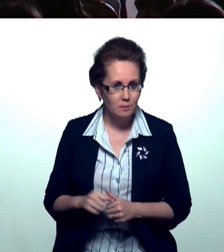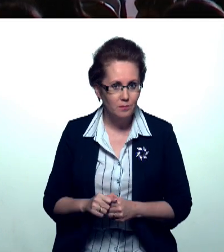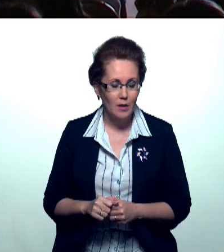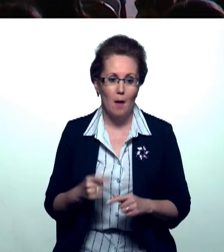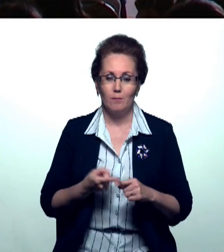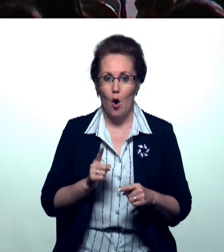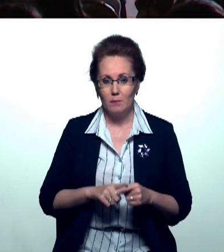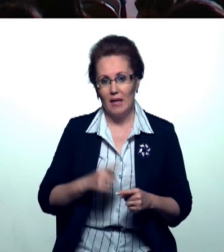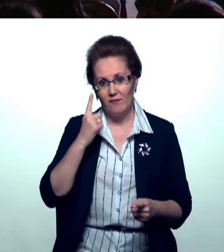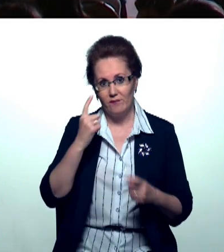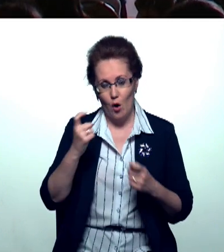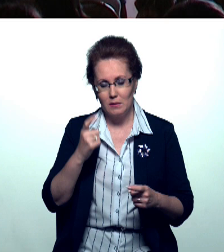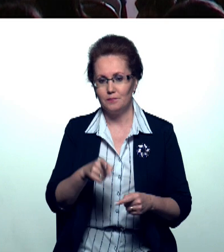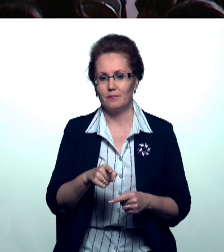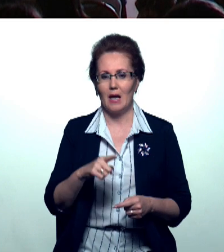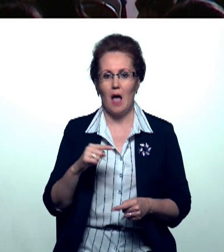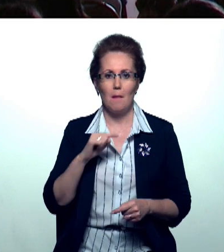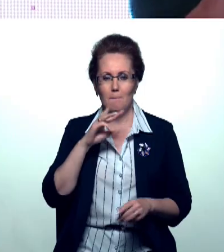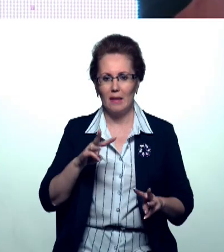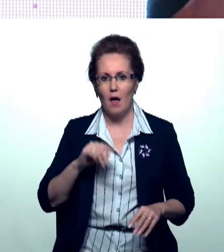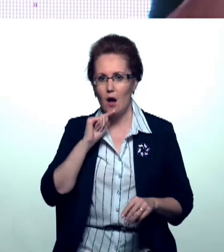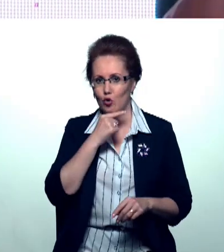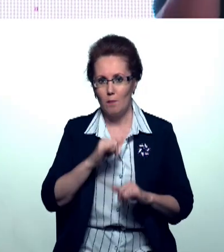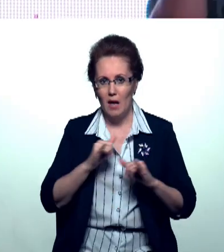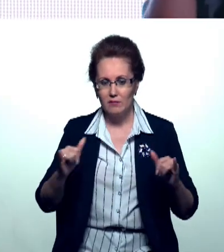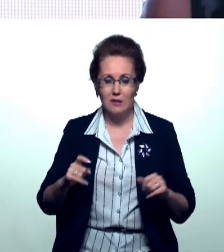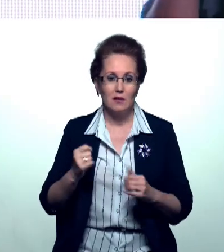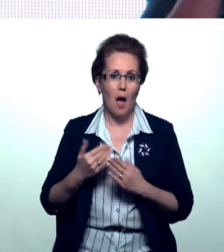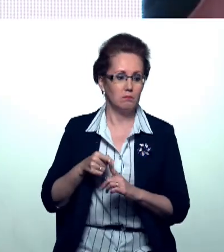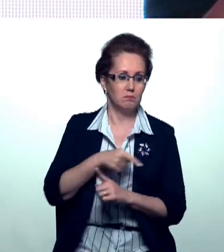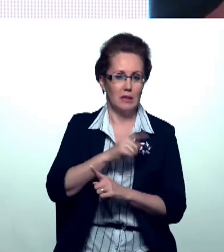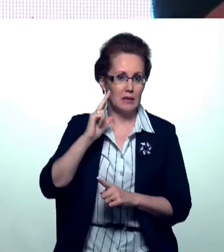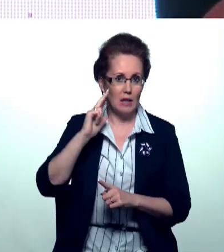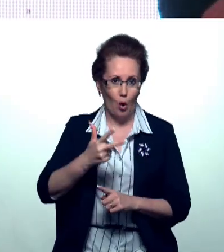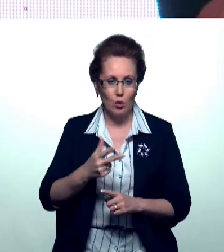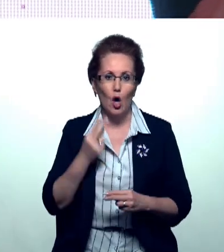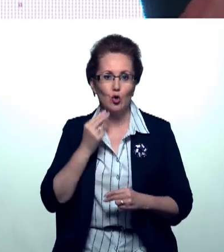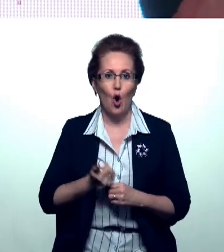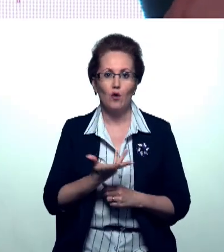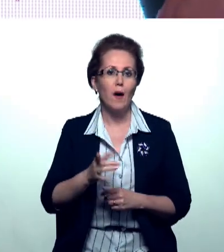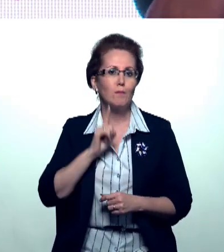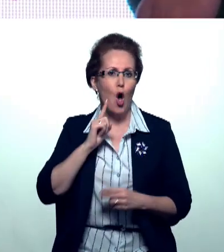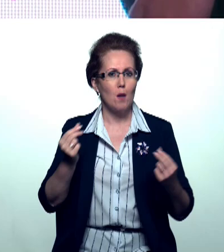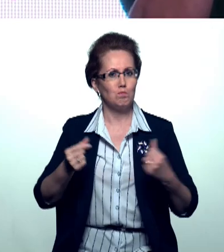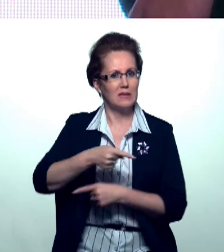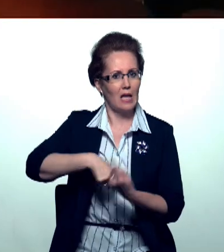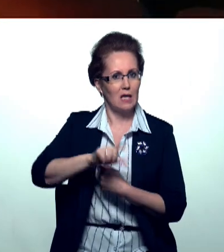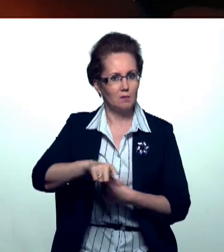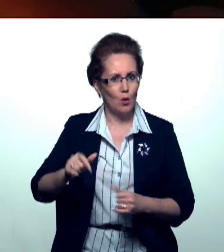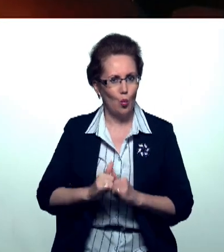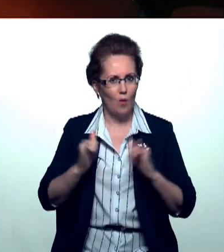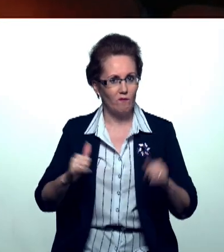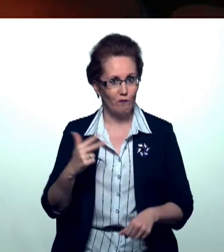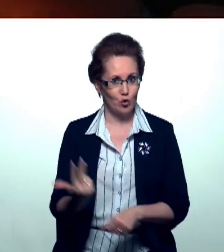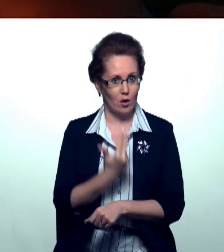По данным российского Минэкономразвития, за последние 3 года количество предпринимателей среди молодежи увеличилось втрое. Открыть